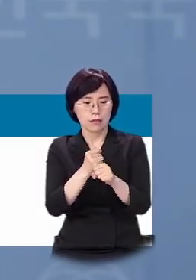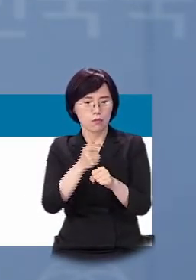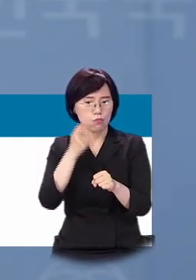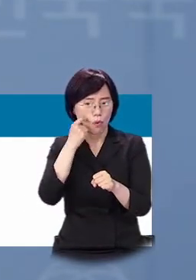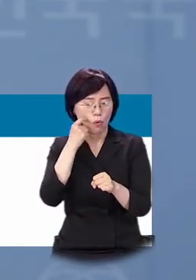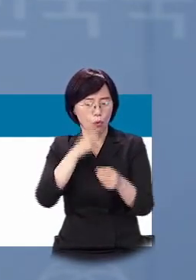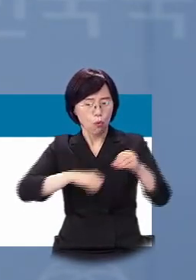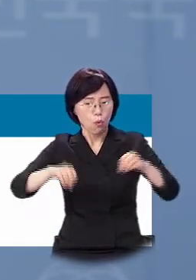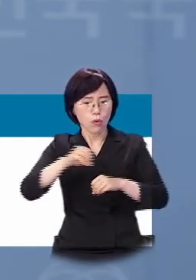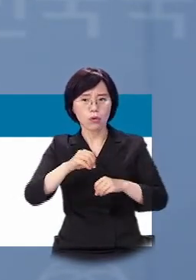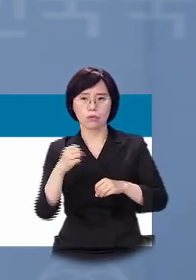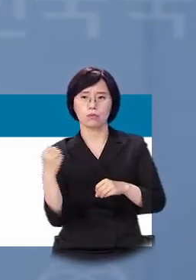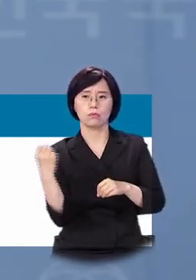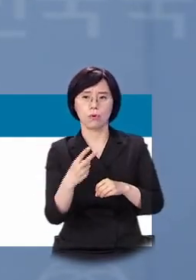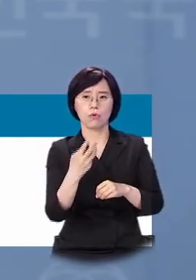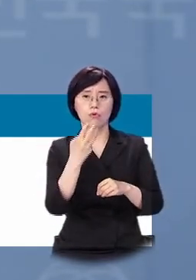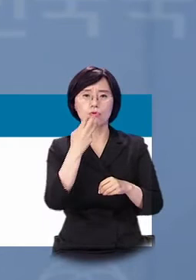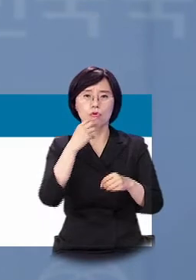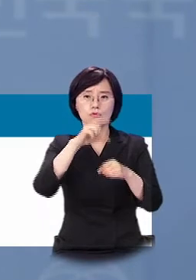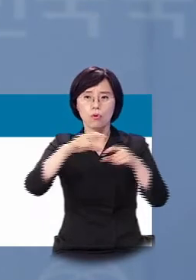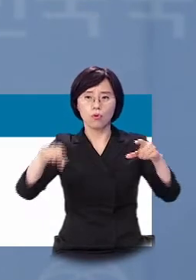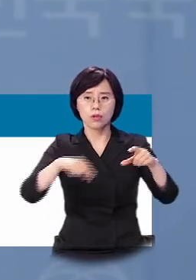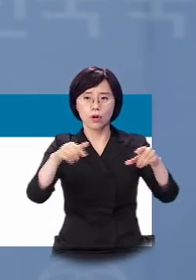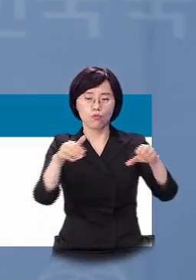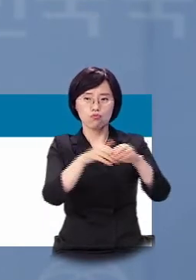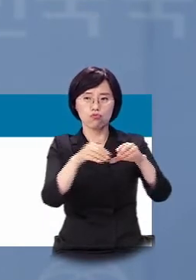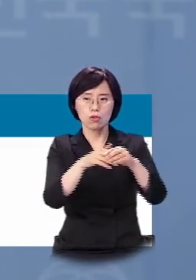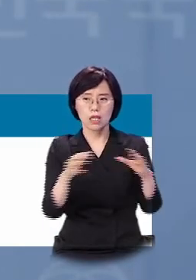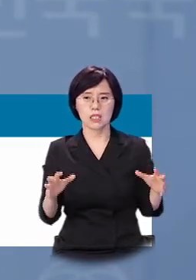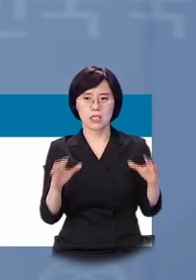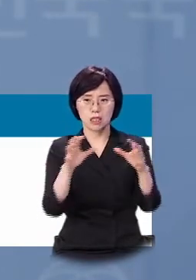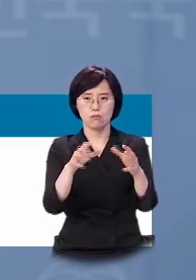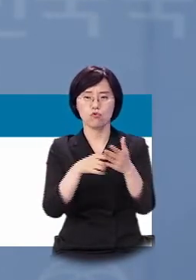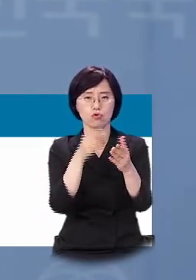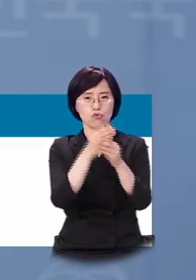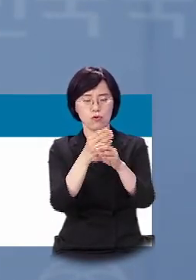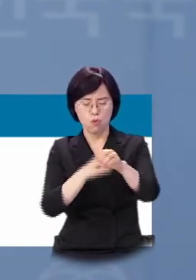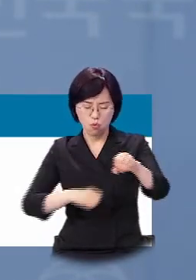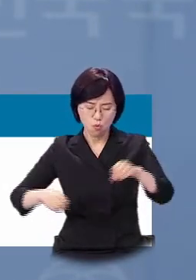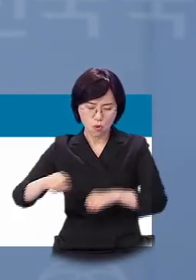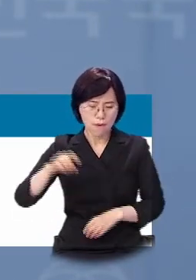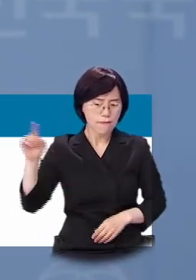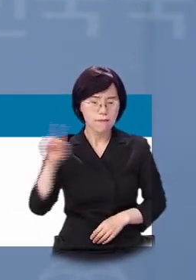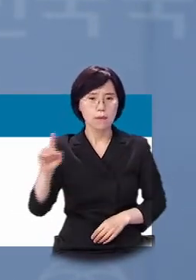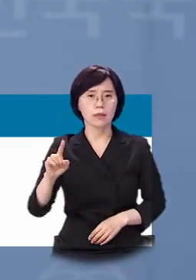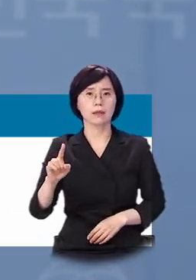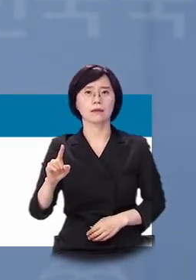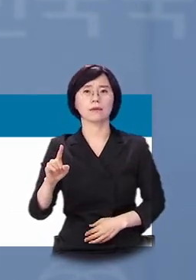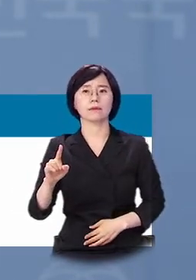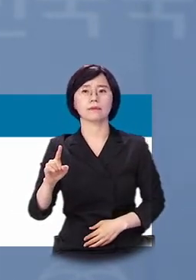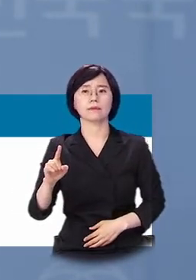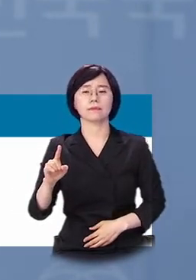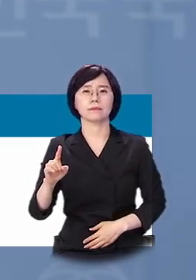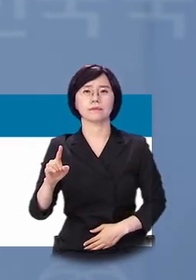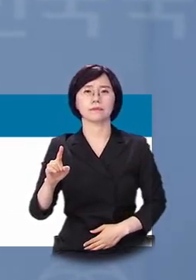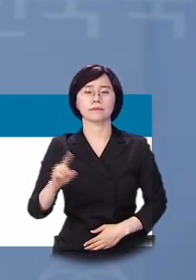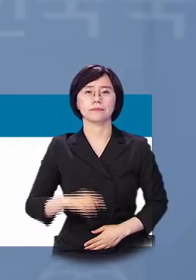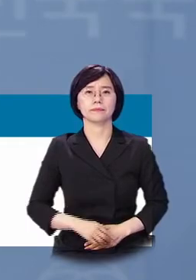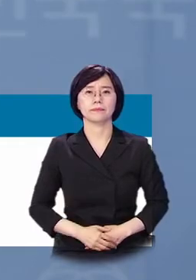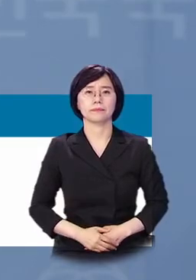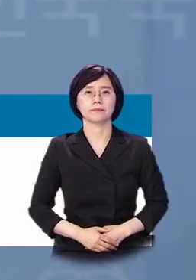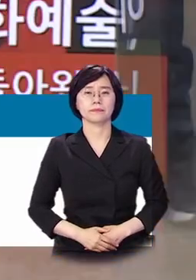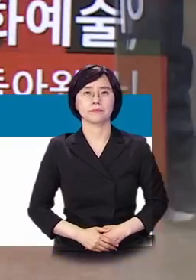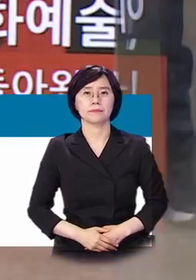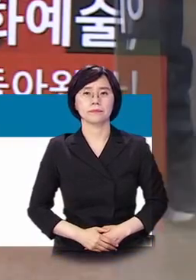또다시 서울 수도권 문화 자산 집중 을 추진한다 니 이름 이런 역주행 이 어디